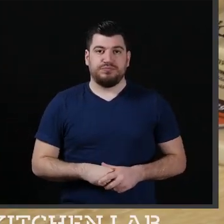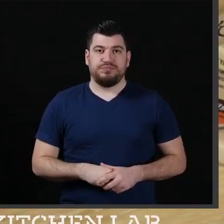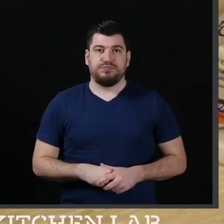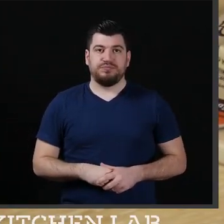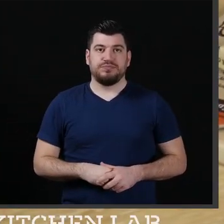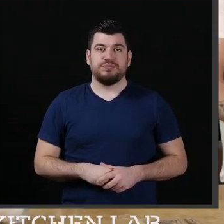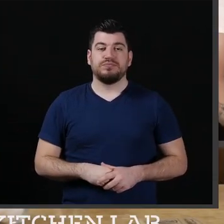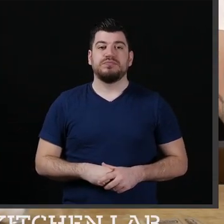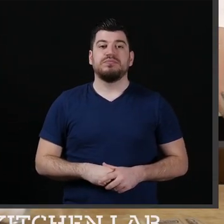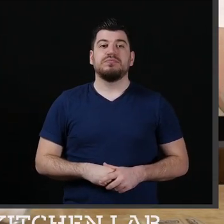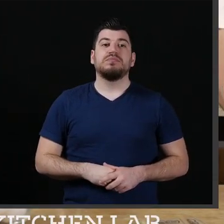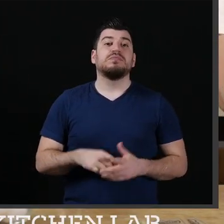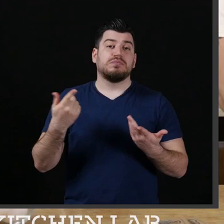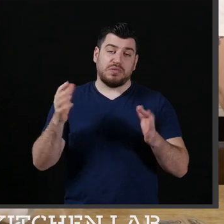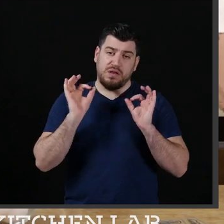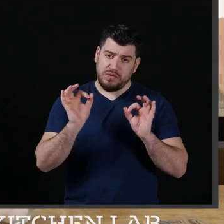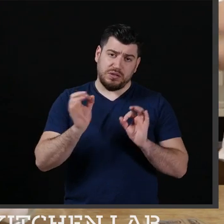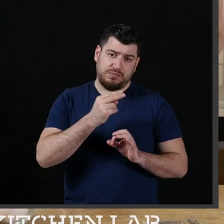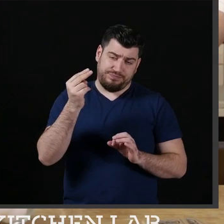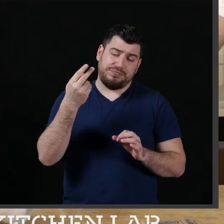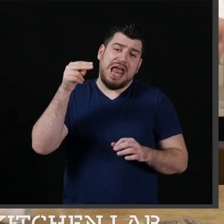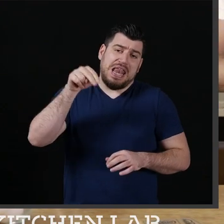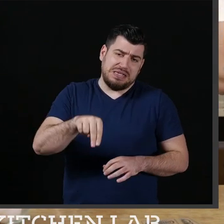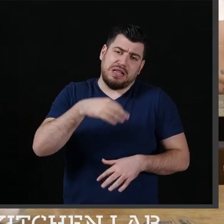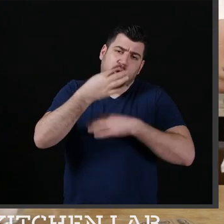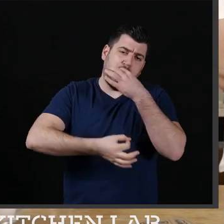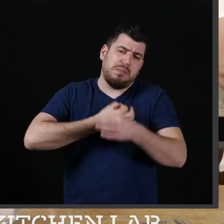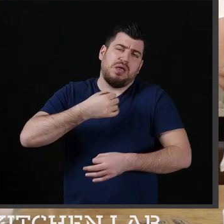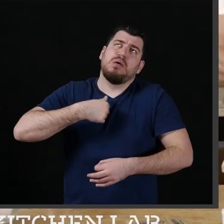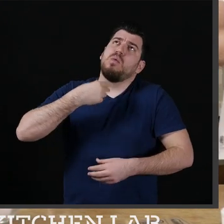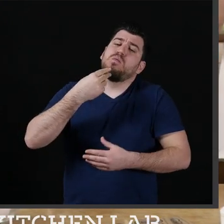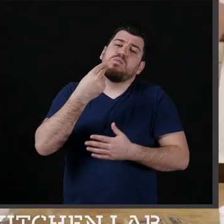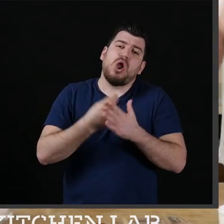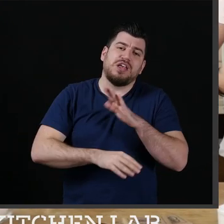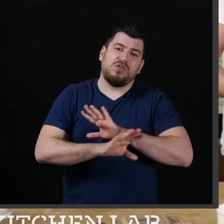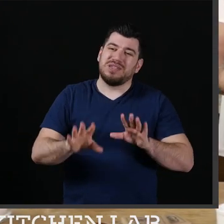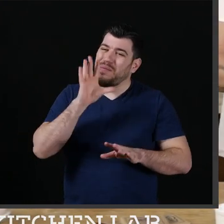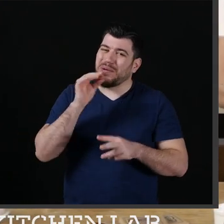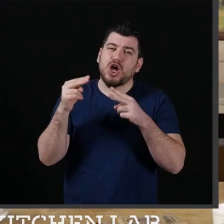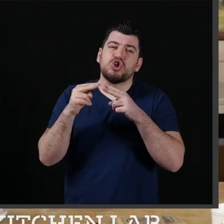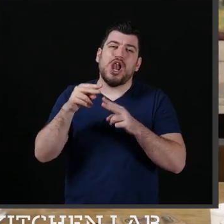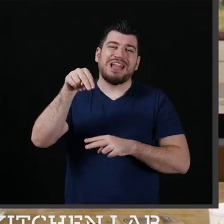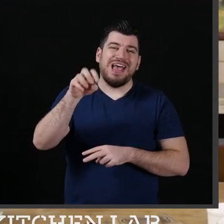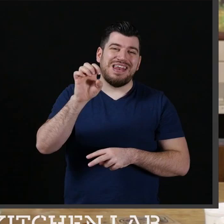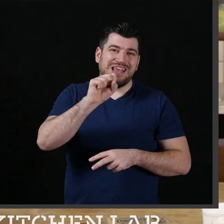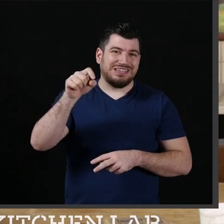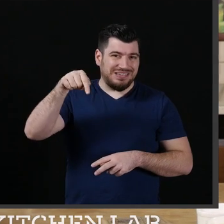Για την Nestlé Dessert τα έχουμε πει χιλιάδες φορές, δεν χρειάζεται να τα ξαναπούμε. Είναι η καλύτερη και πιο ποιοτική που υπάρχει στην αγορά.